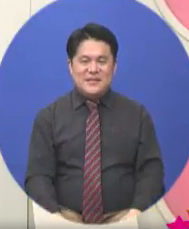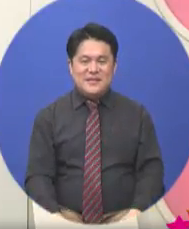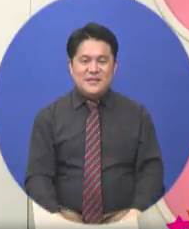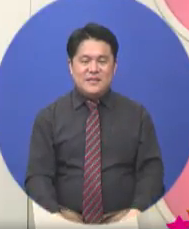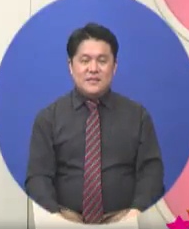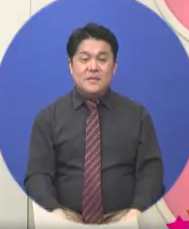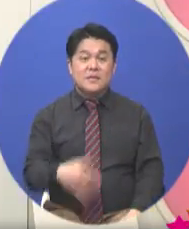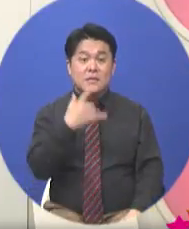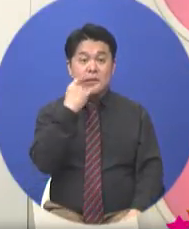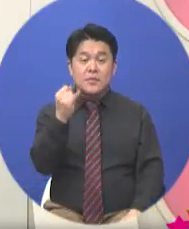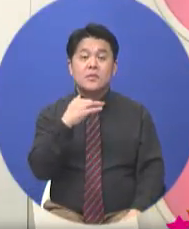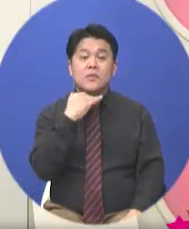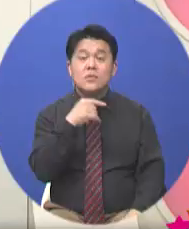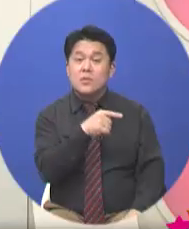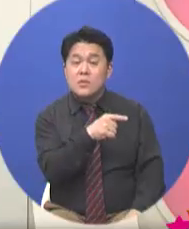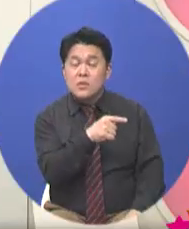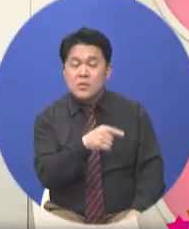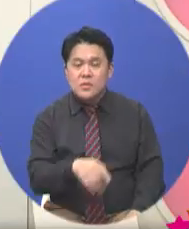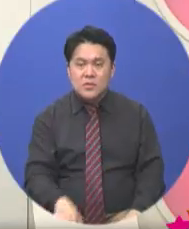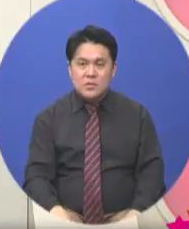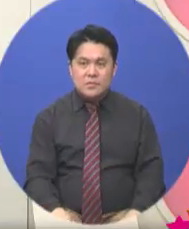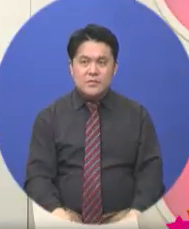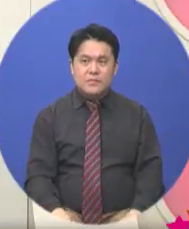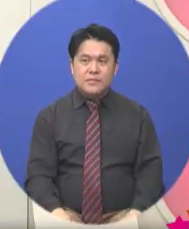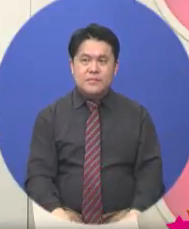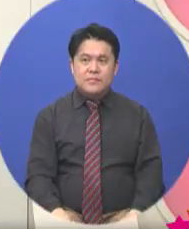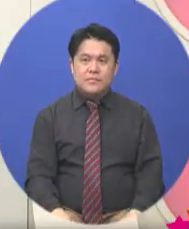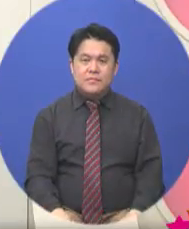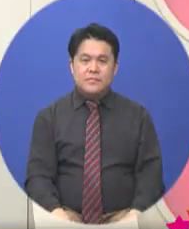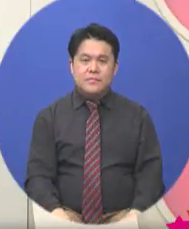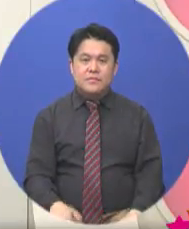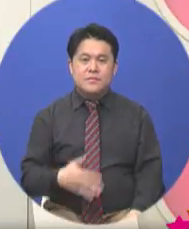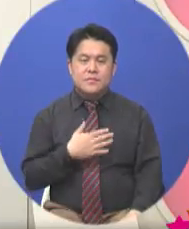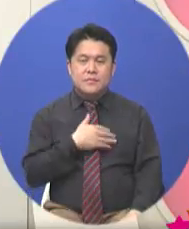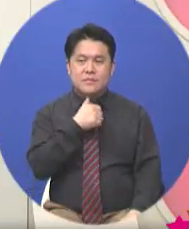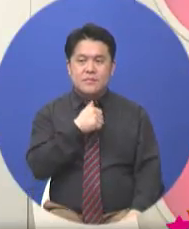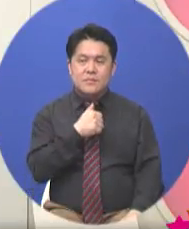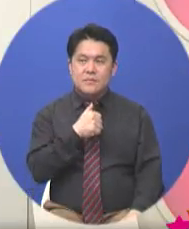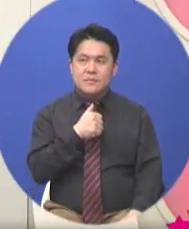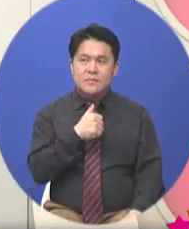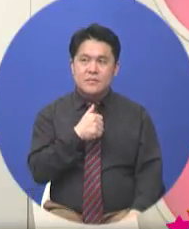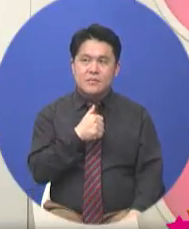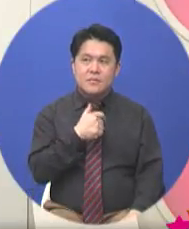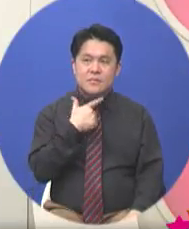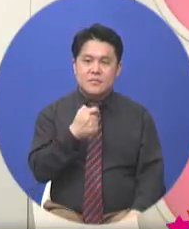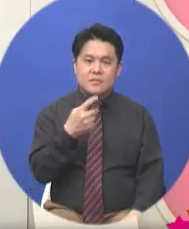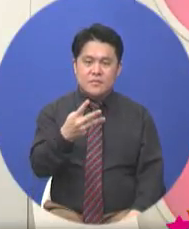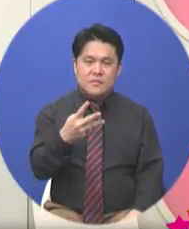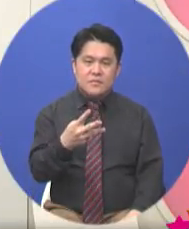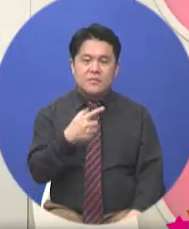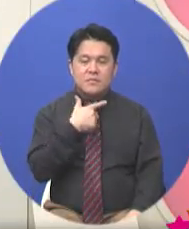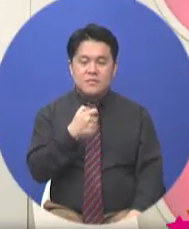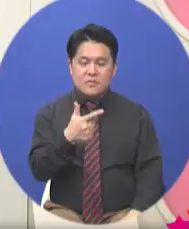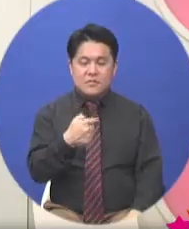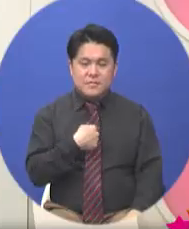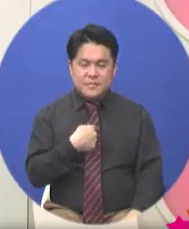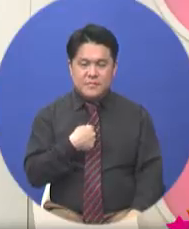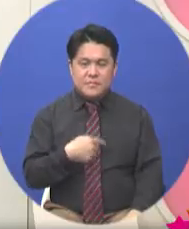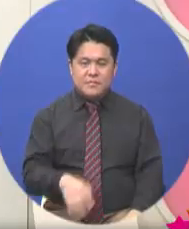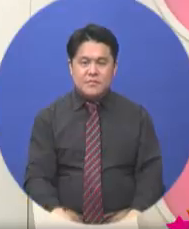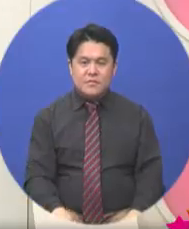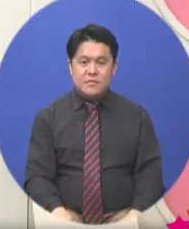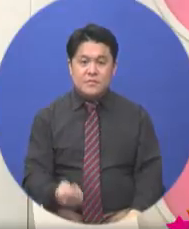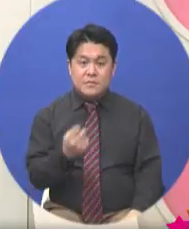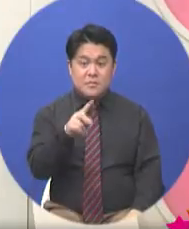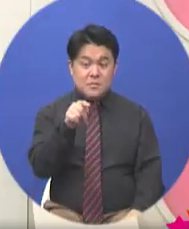예. 그래요. 어머님 연세가 어떻게 되세요? 저희 51년이니까 66 됩니다. 아, 그러시군요. 그런데